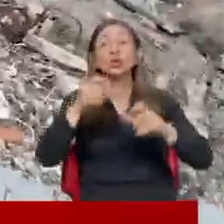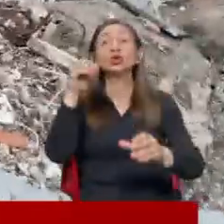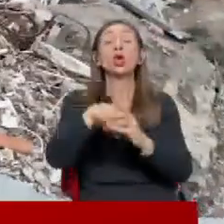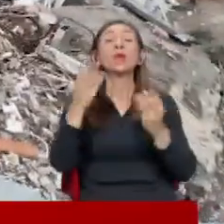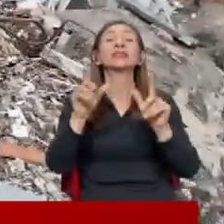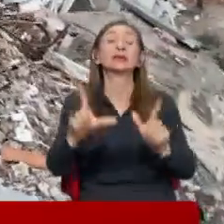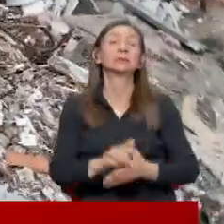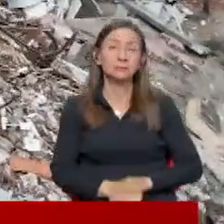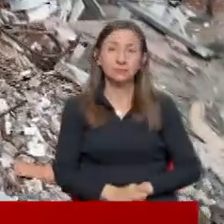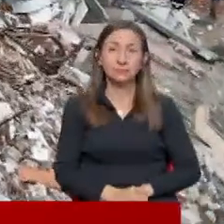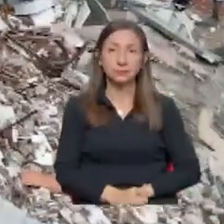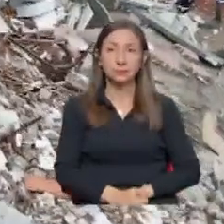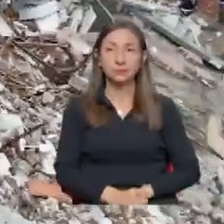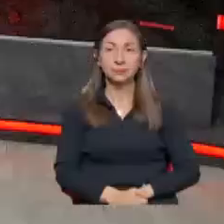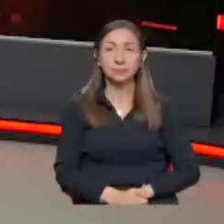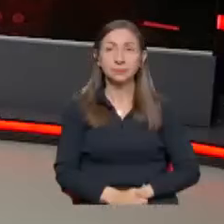gerekiyor.